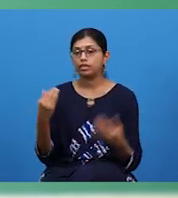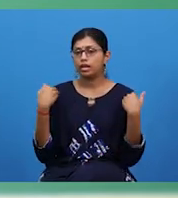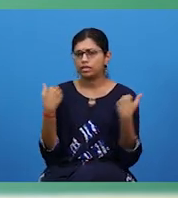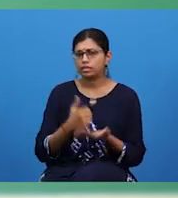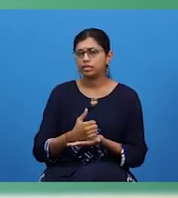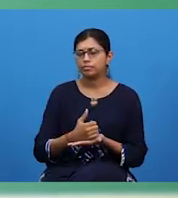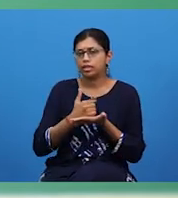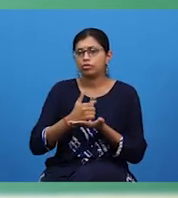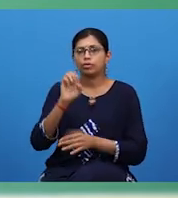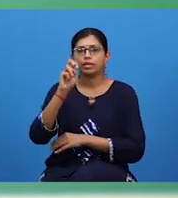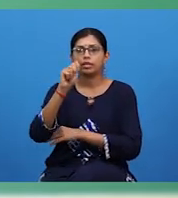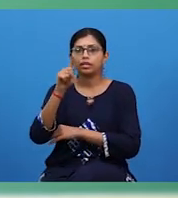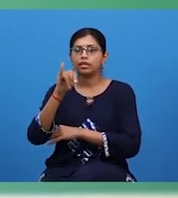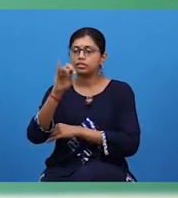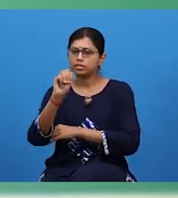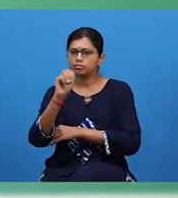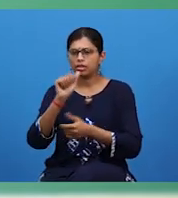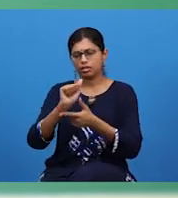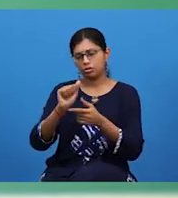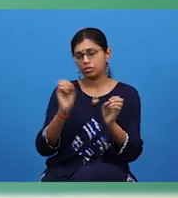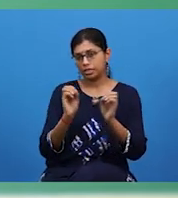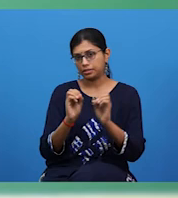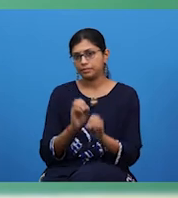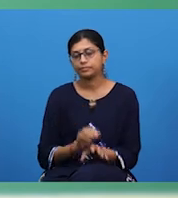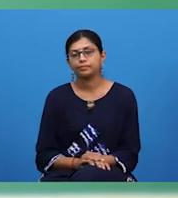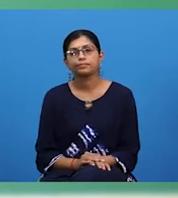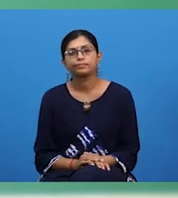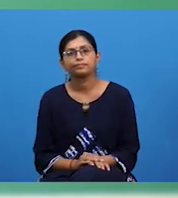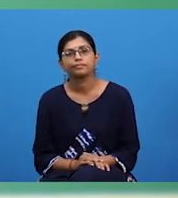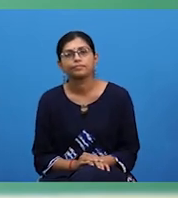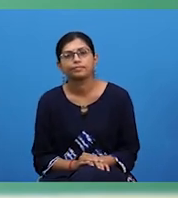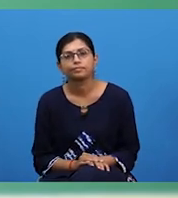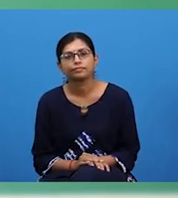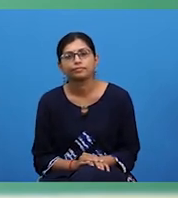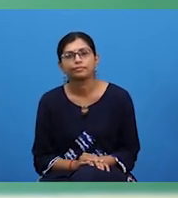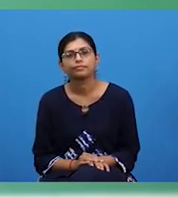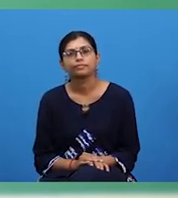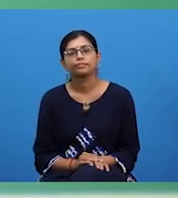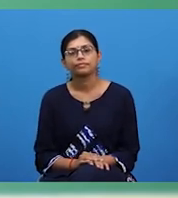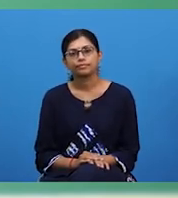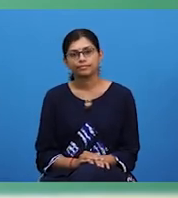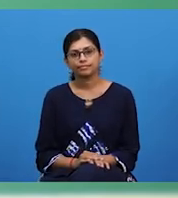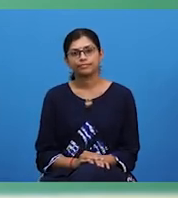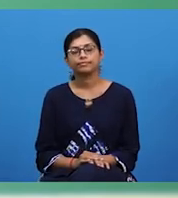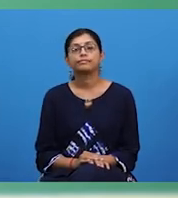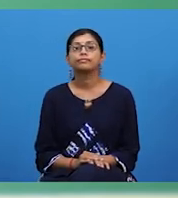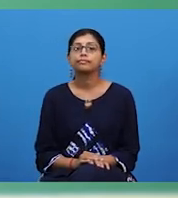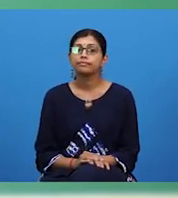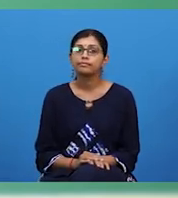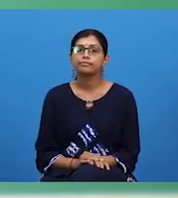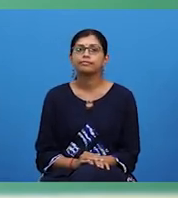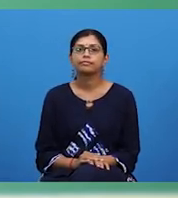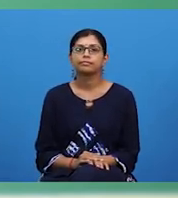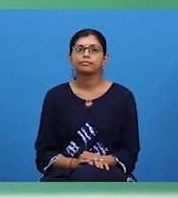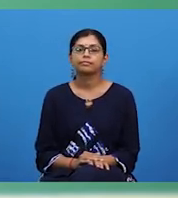pencernaan kimia berlaku sepanjang saluran pencernaan, iaitu mulut, perut, duodenum dan